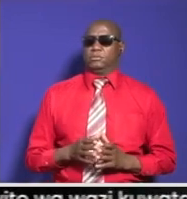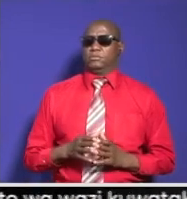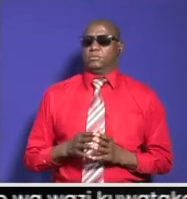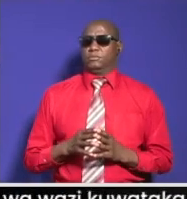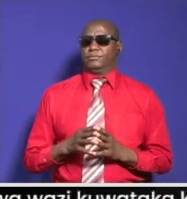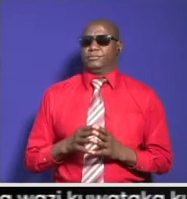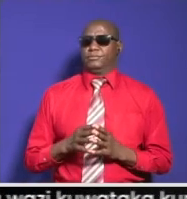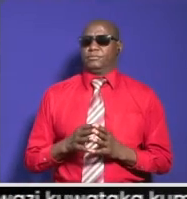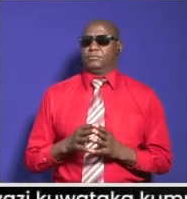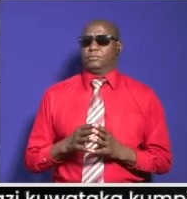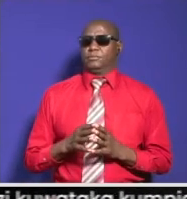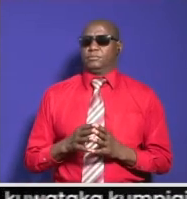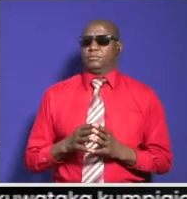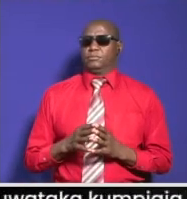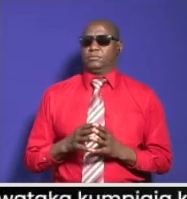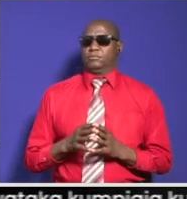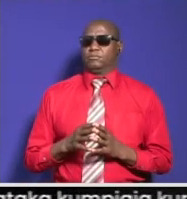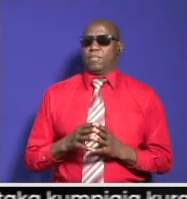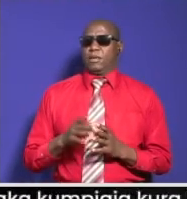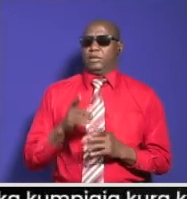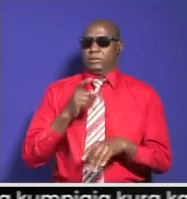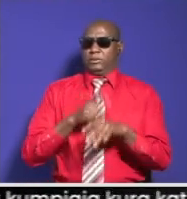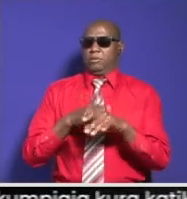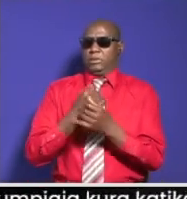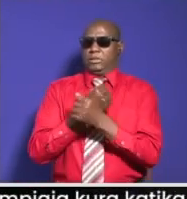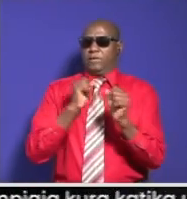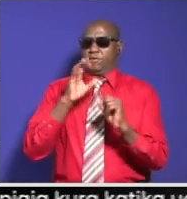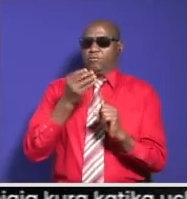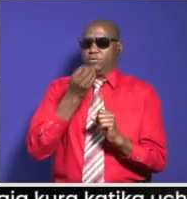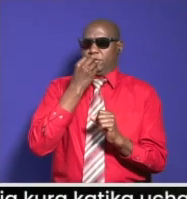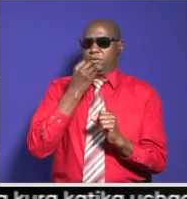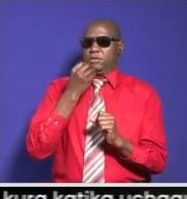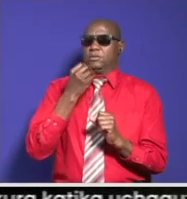siku nitakapookoka katika hiyo dhambi ya kula, nitaishi na Yesu